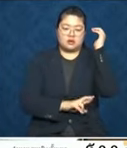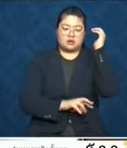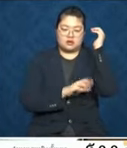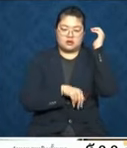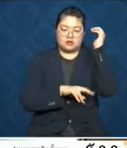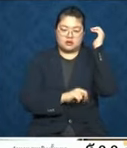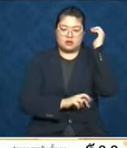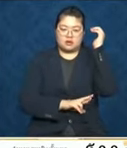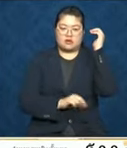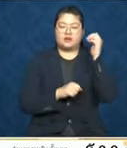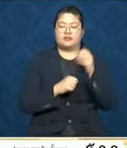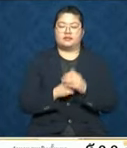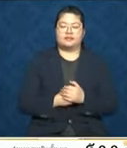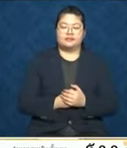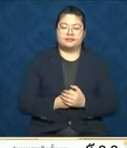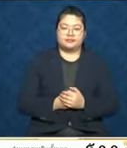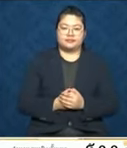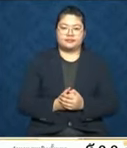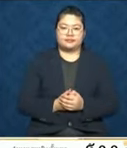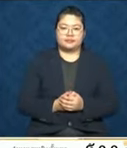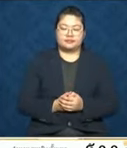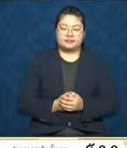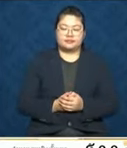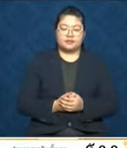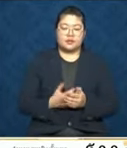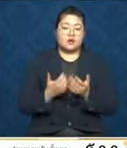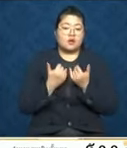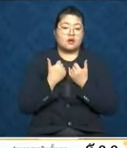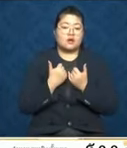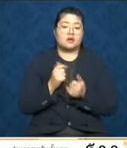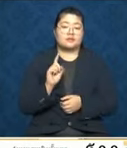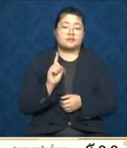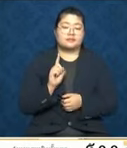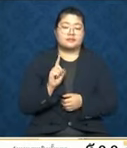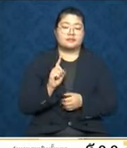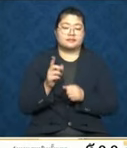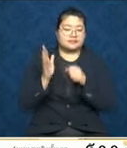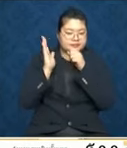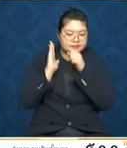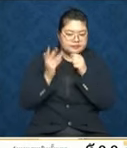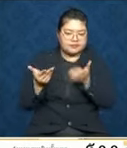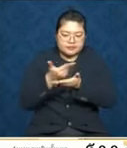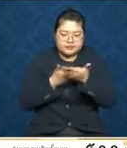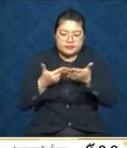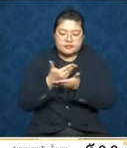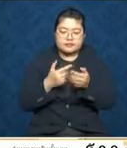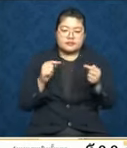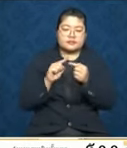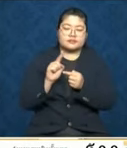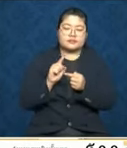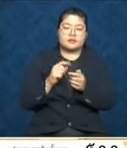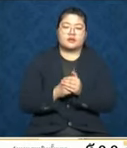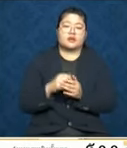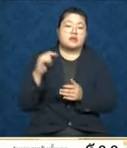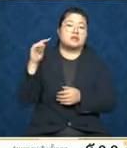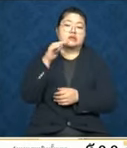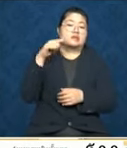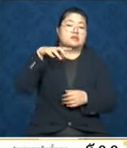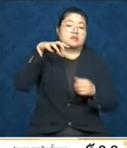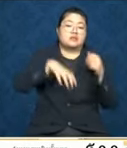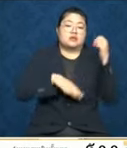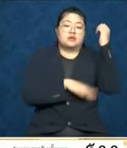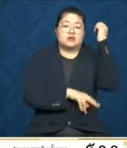อำเภอเมืองและอำเภอยี่งอครับท่านประธานครับวันนี้ผมขอหารือเรื่องสร้างสนามบินนราธิวาสล่า